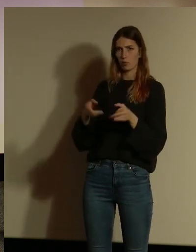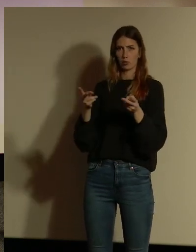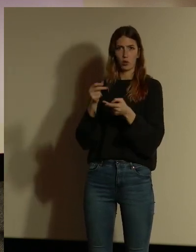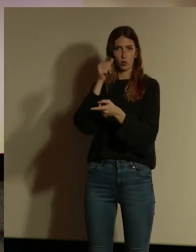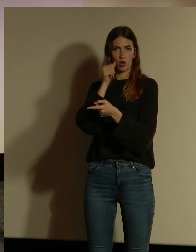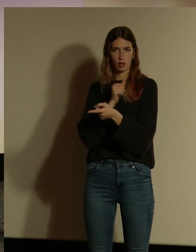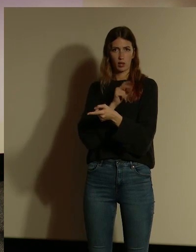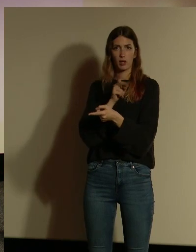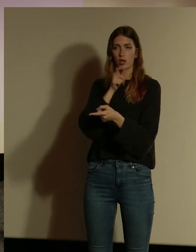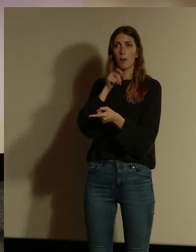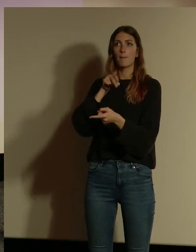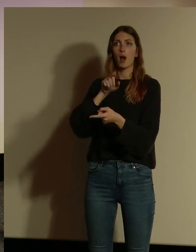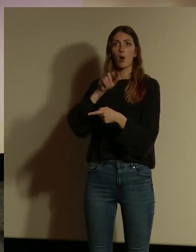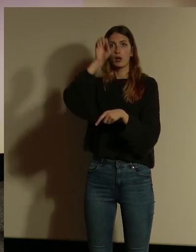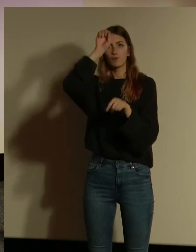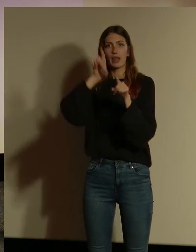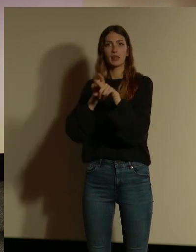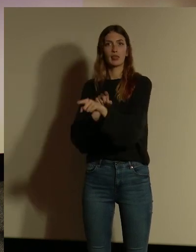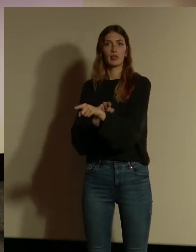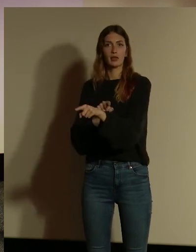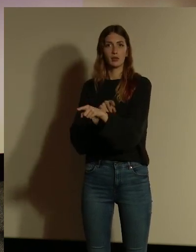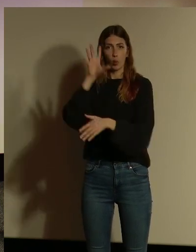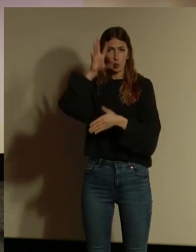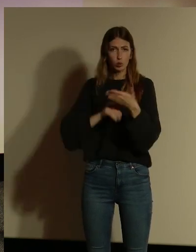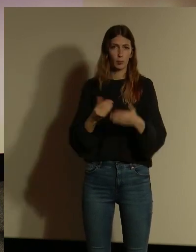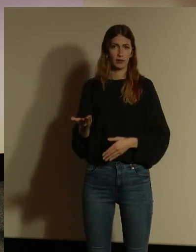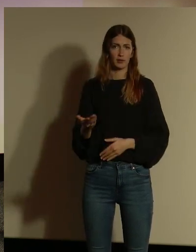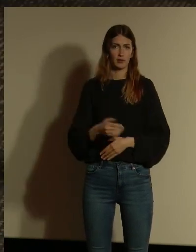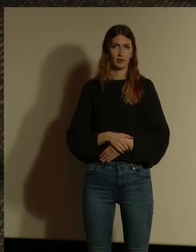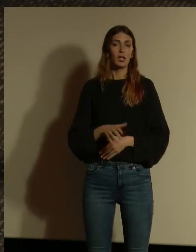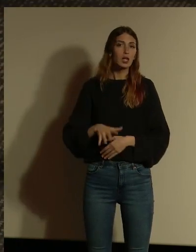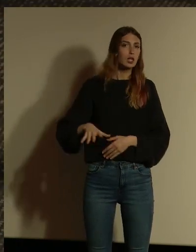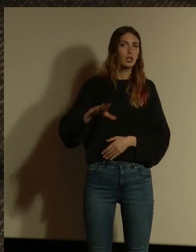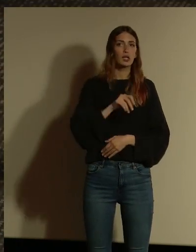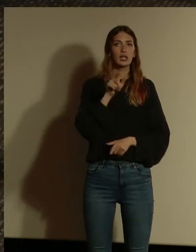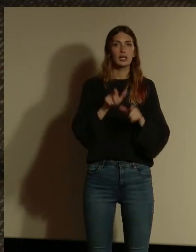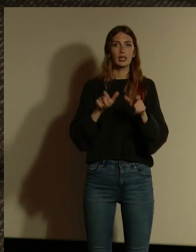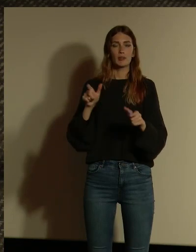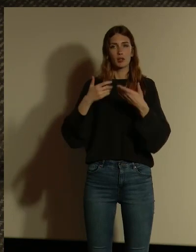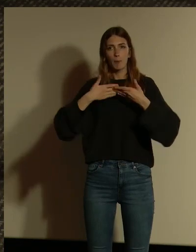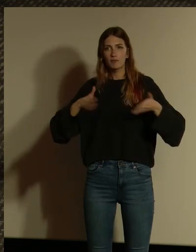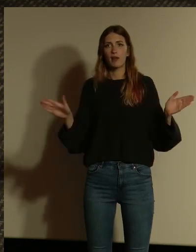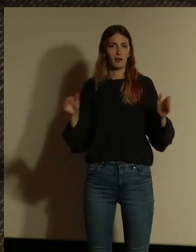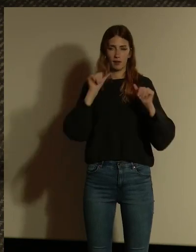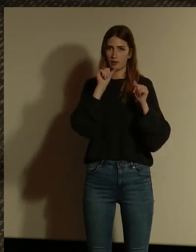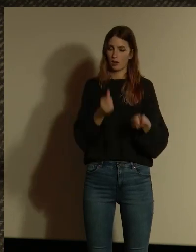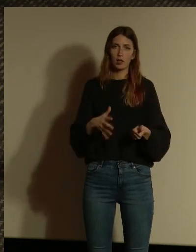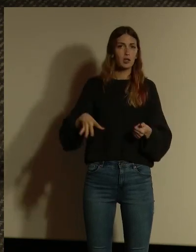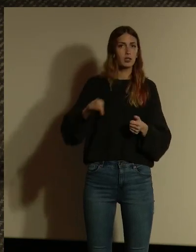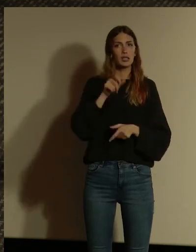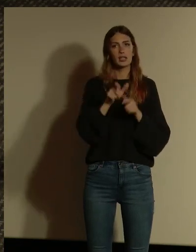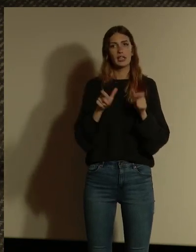oli öeldud, et see on Pauli vend, siis usume seda. Kõik inimesed ei saa tulla kapist välja, kõik inimesed ei saa